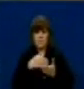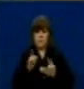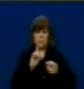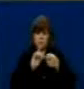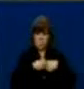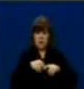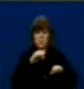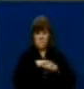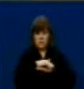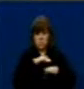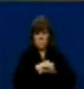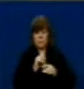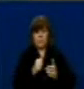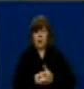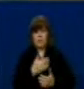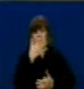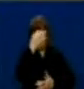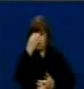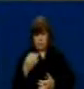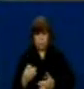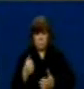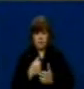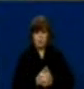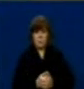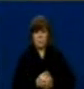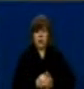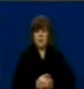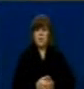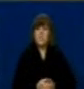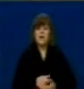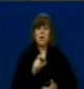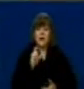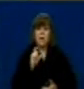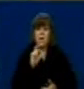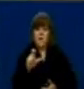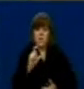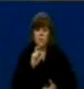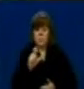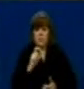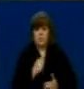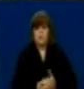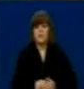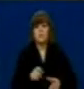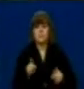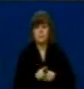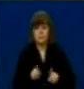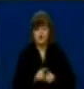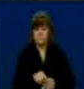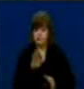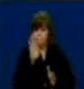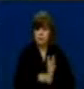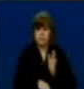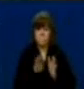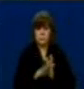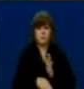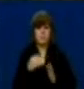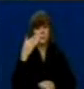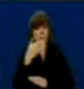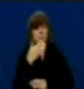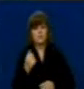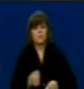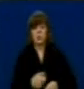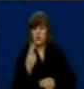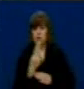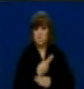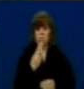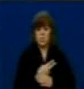dhe shërbime, rritët për 50% huazimi i brendshëm, bie për më shumë se 30% subvencionimi ndërmarrje publike, gjersa